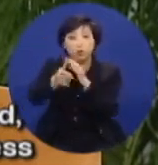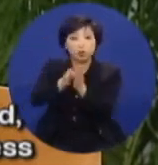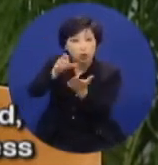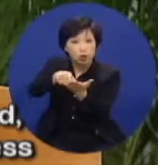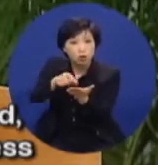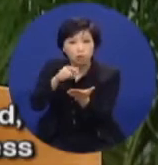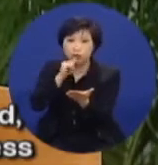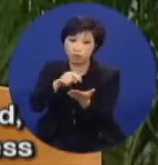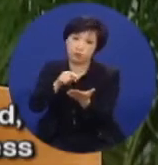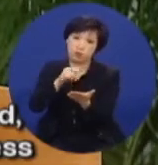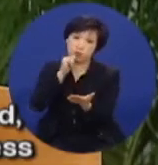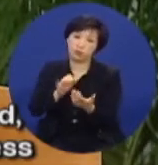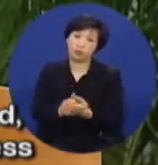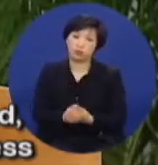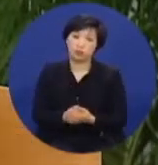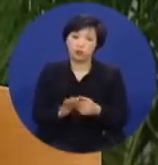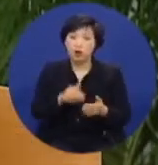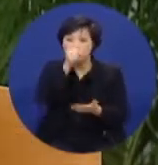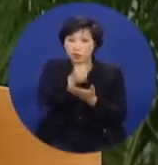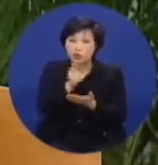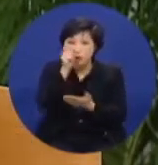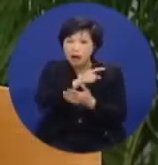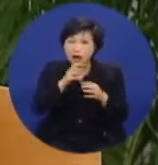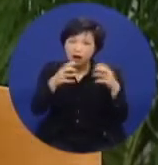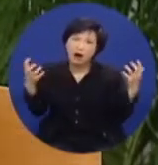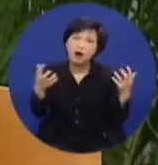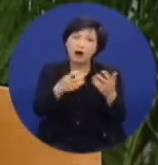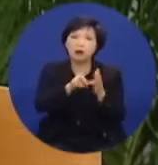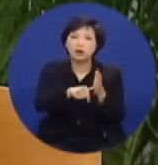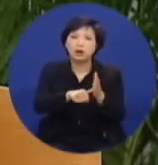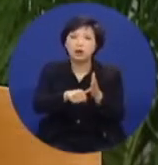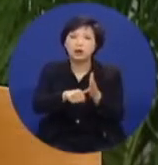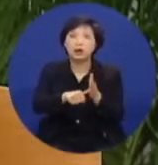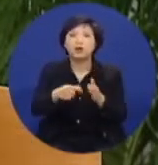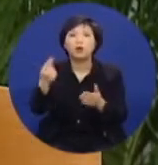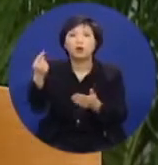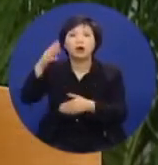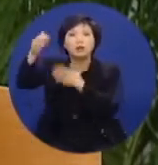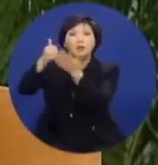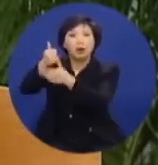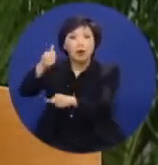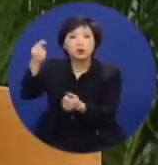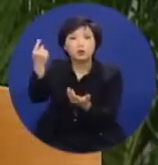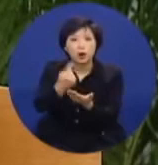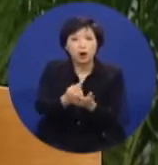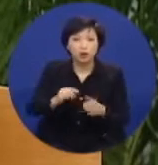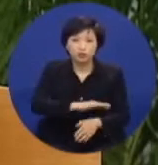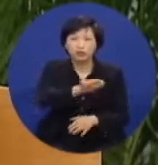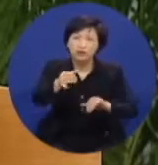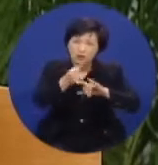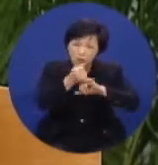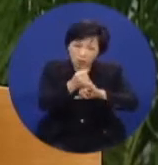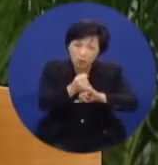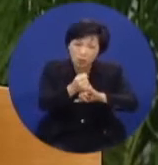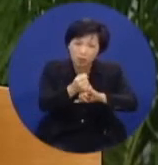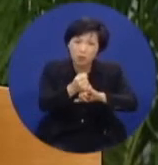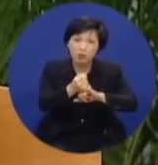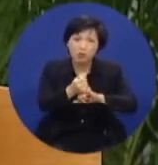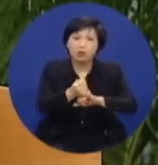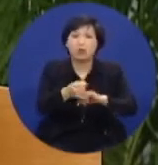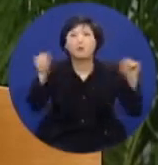같이 취약 이관용 할 때 온다고 했으니 우리는 음 승리 있어도